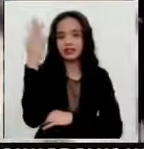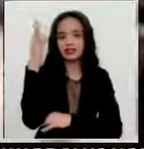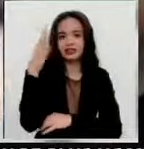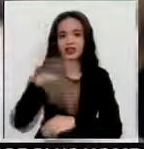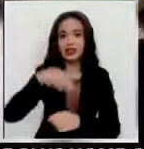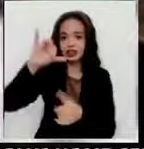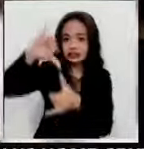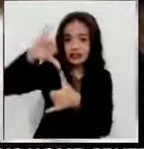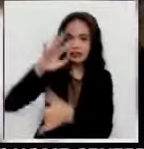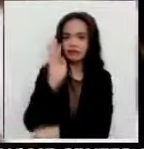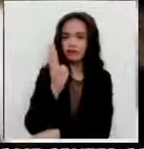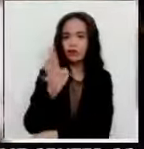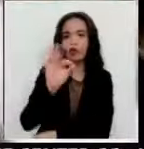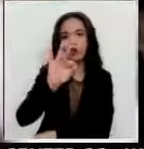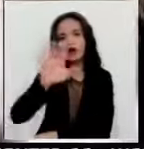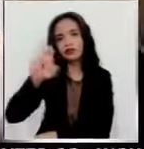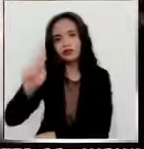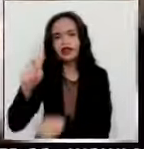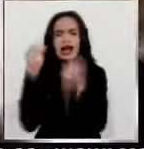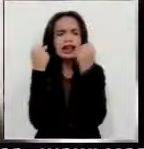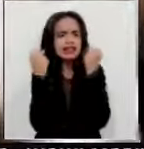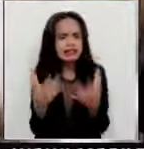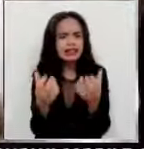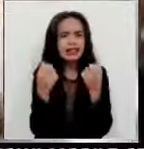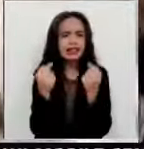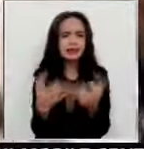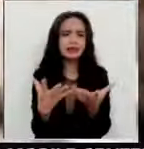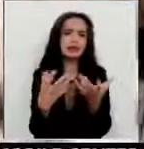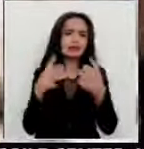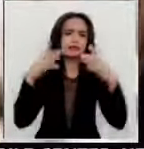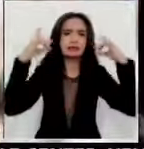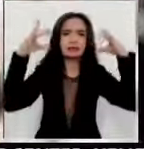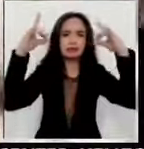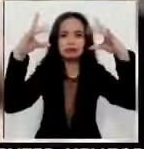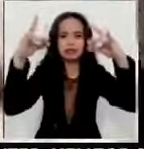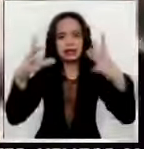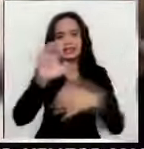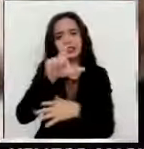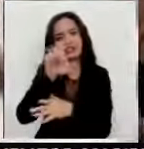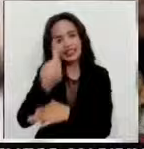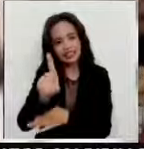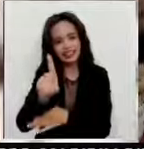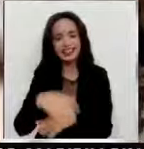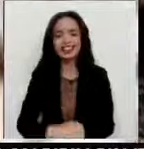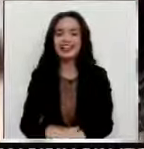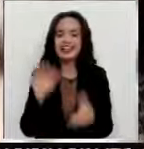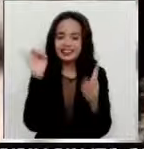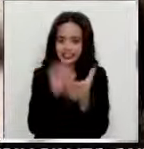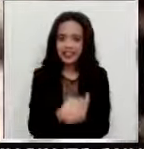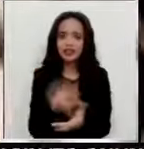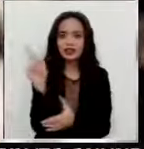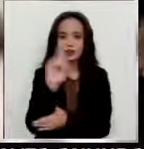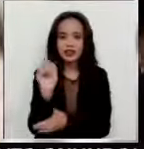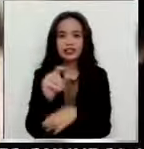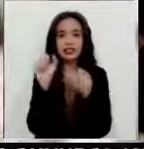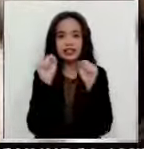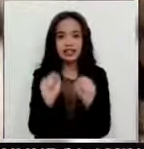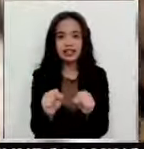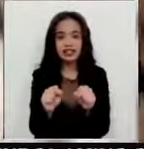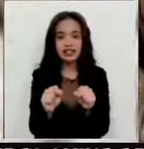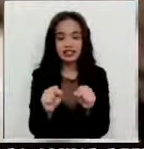ang taas at may libo-libong LED lights. Ayan mga kababayan natin. At yan po ay matutunghayan ng